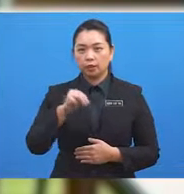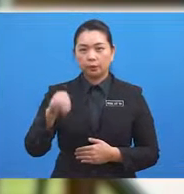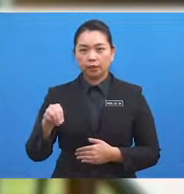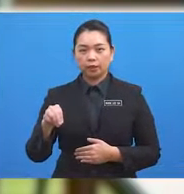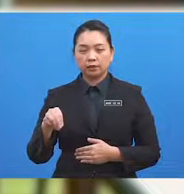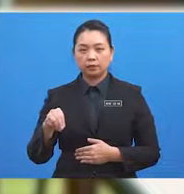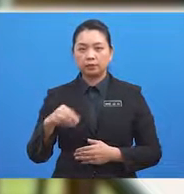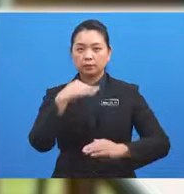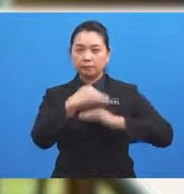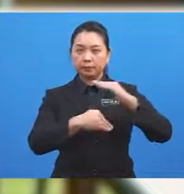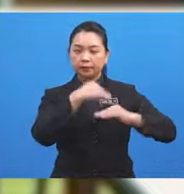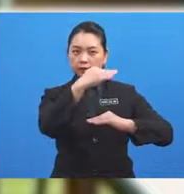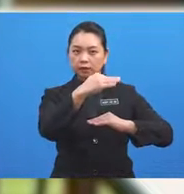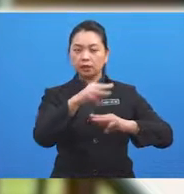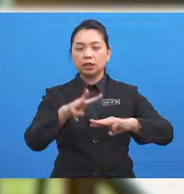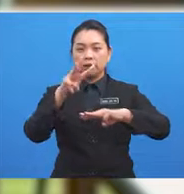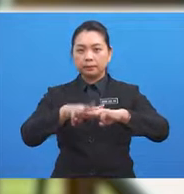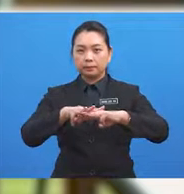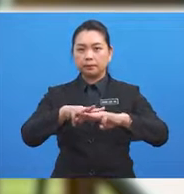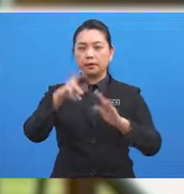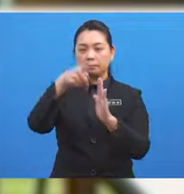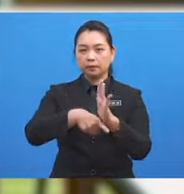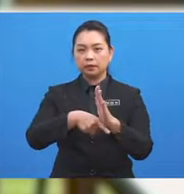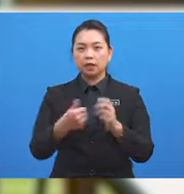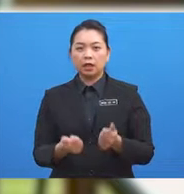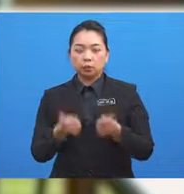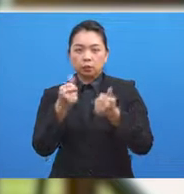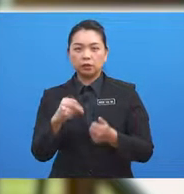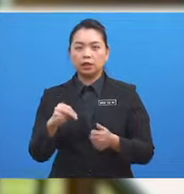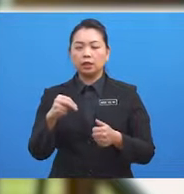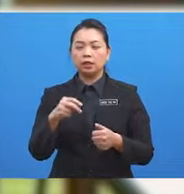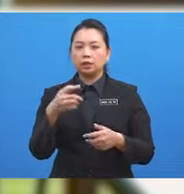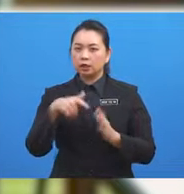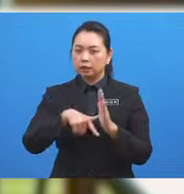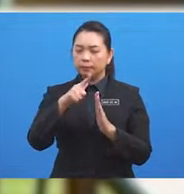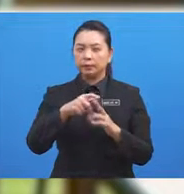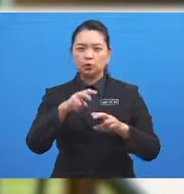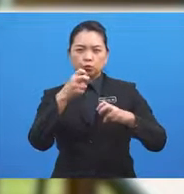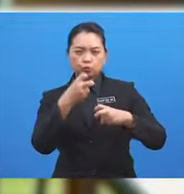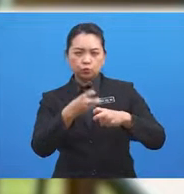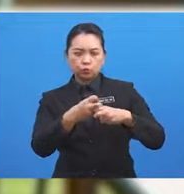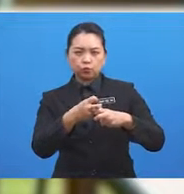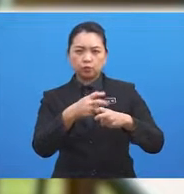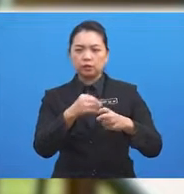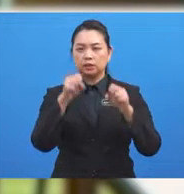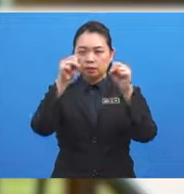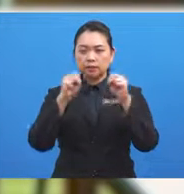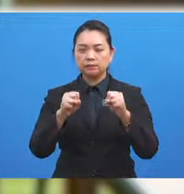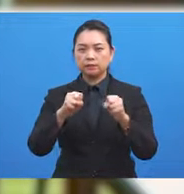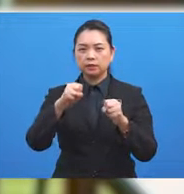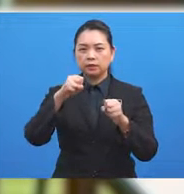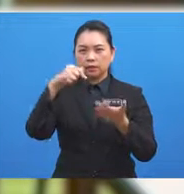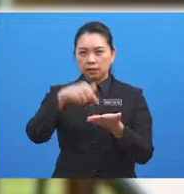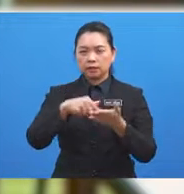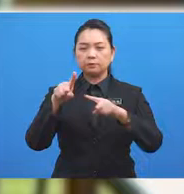Murid-murid, pembinaan jaringan pengangkutan lebih padat dan sistem ini dipelbagaikan